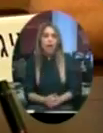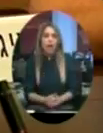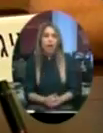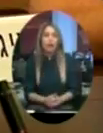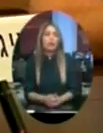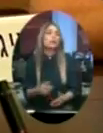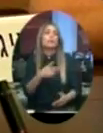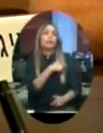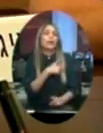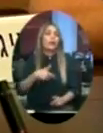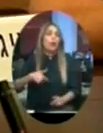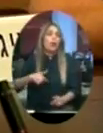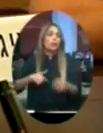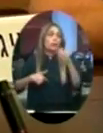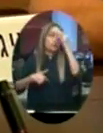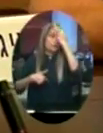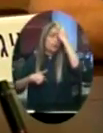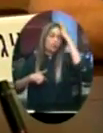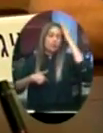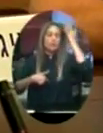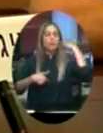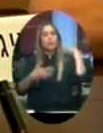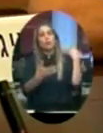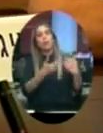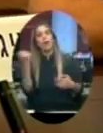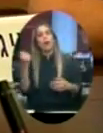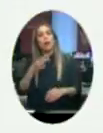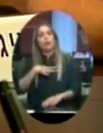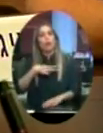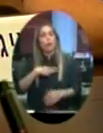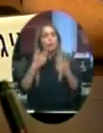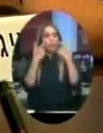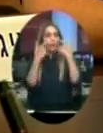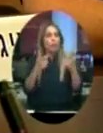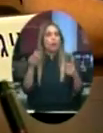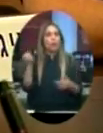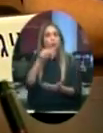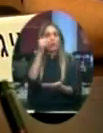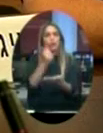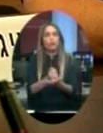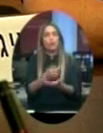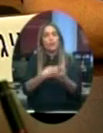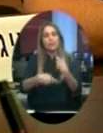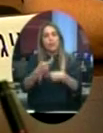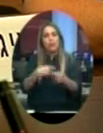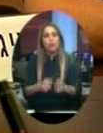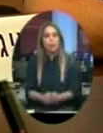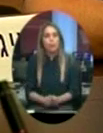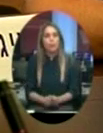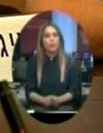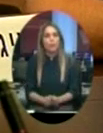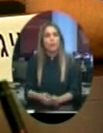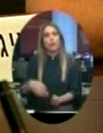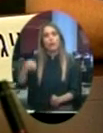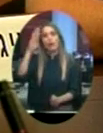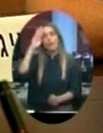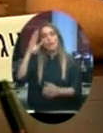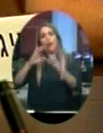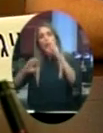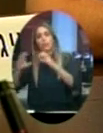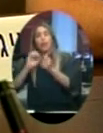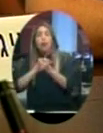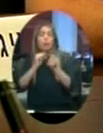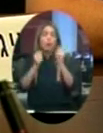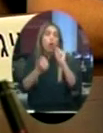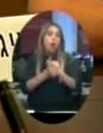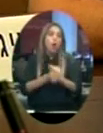המקומיות את סמכות הפיקוח על נושא של רישוי עסקים. לא משנה אם זה חיפה כימיקלים או שזה יהיה